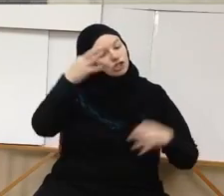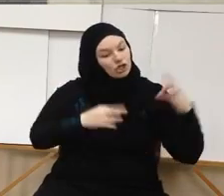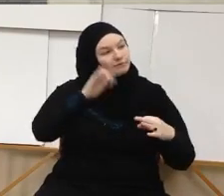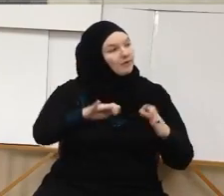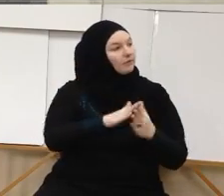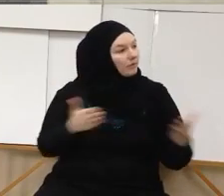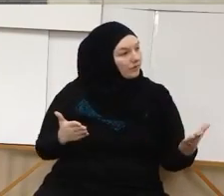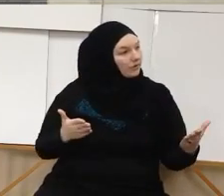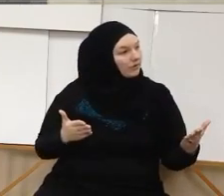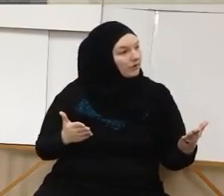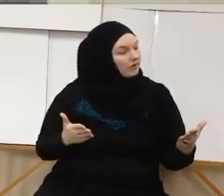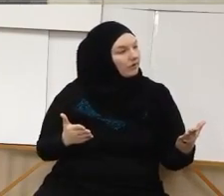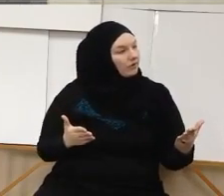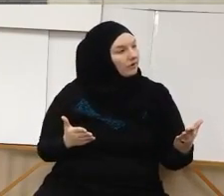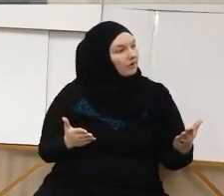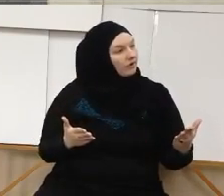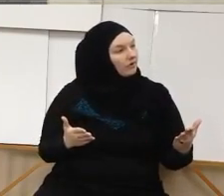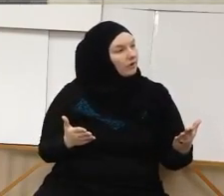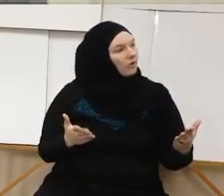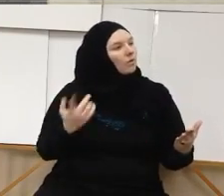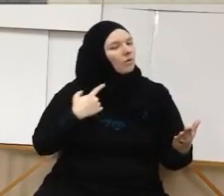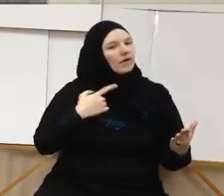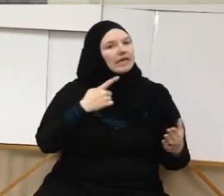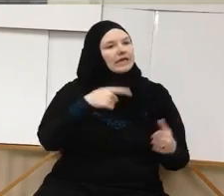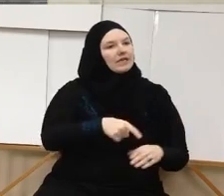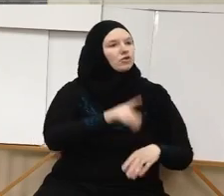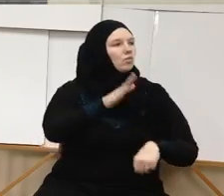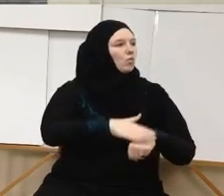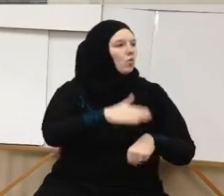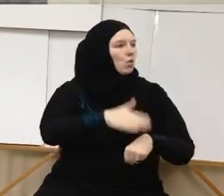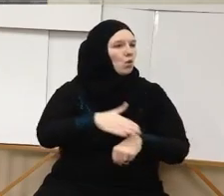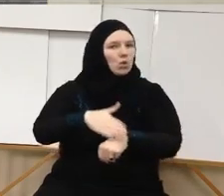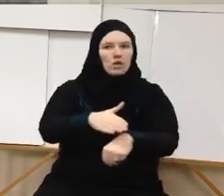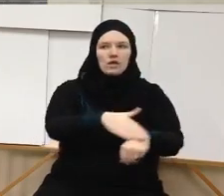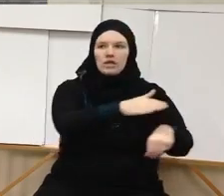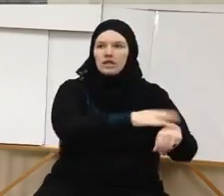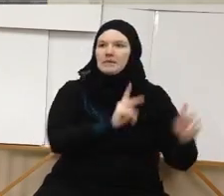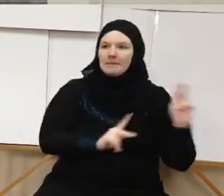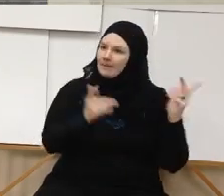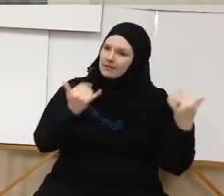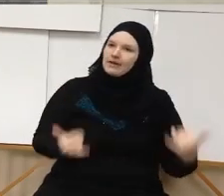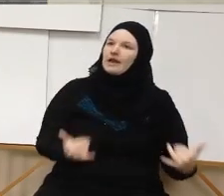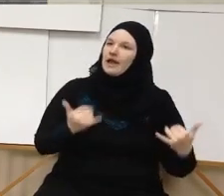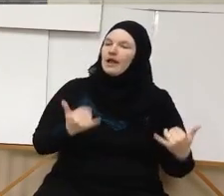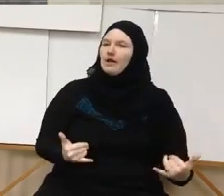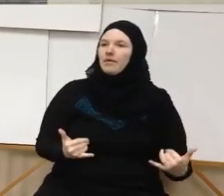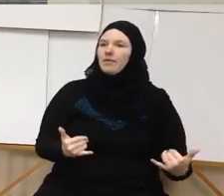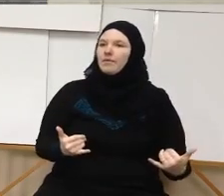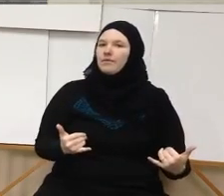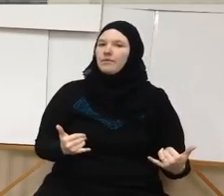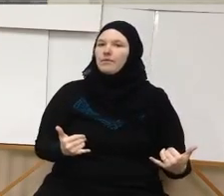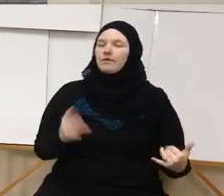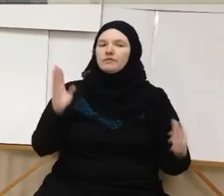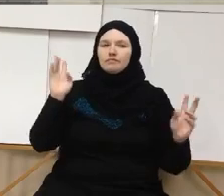book, he is warning against وَلَا تَتَّبِعْ أَهْوَاءَهُمْ عَمَّا